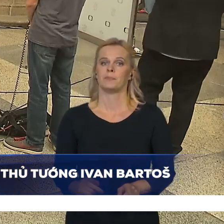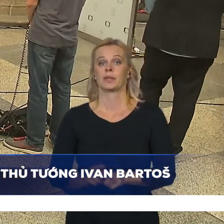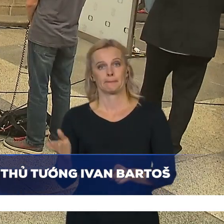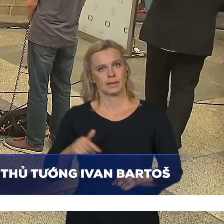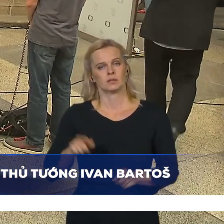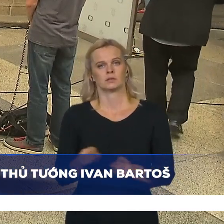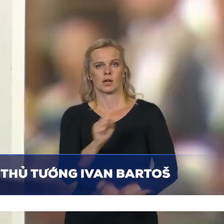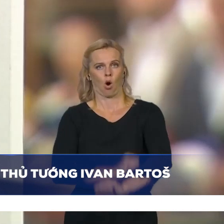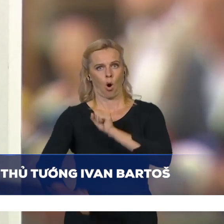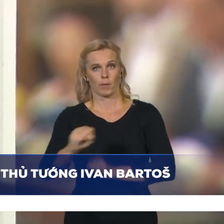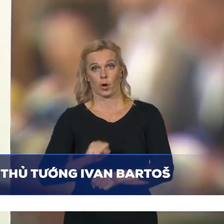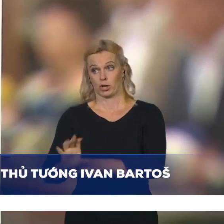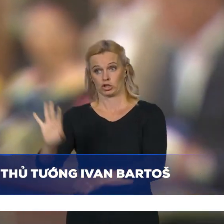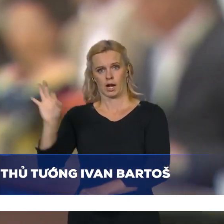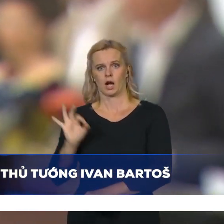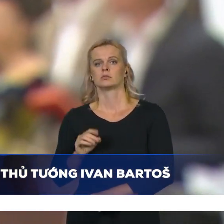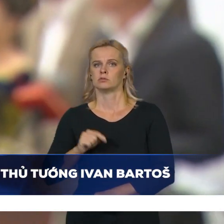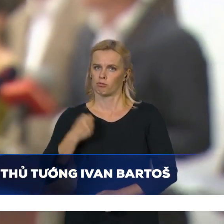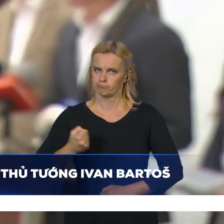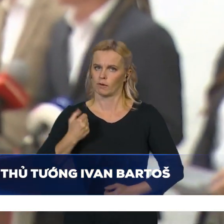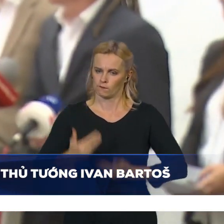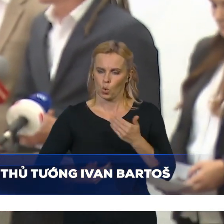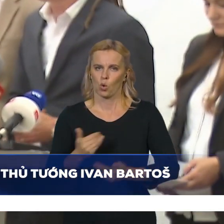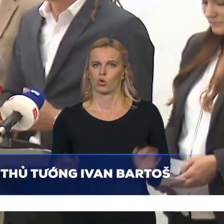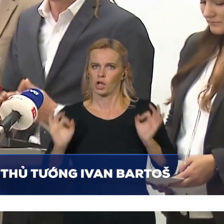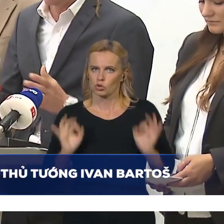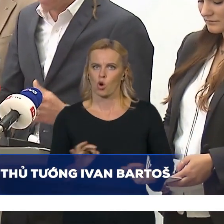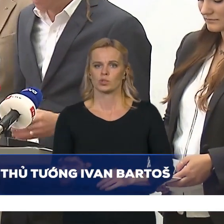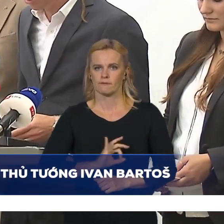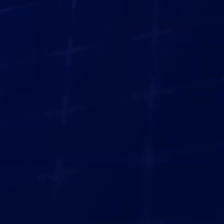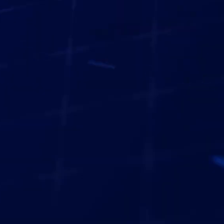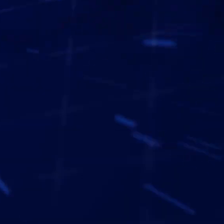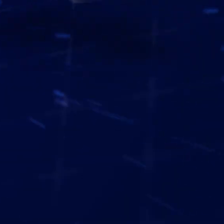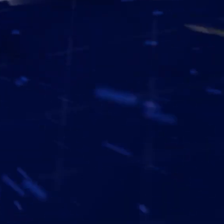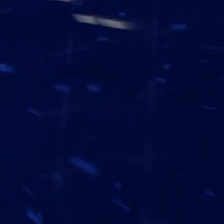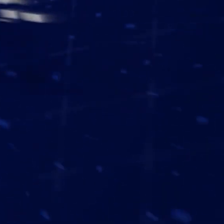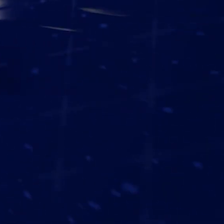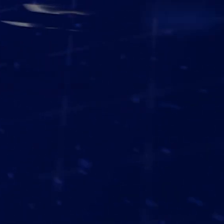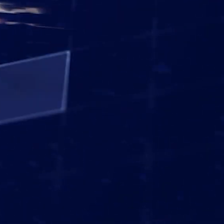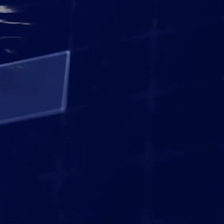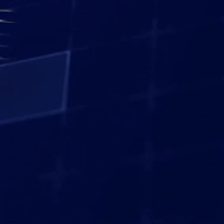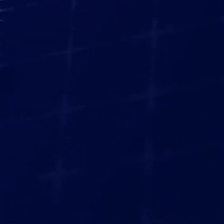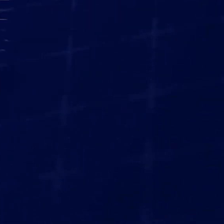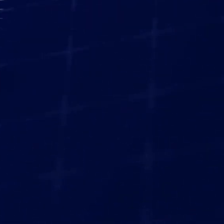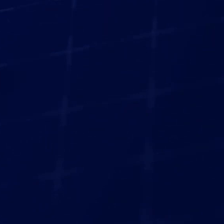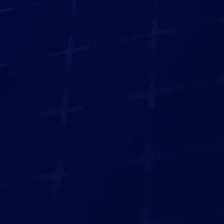đồng ý rằng việc sa thải ông Bartosz không có nghĩa là sự kết thúc của Liên minh năm đảng.